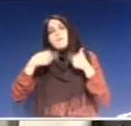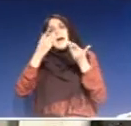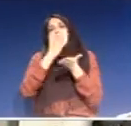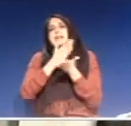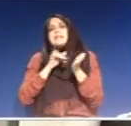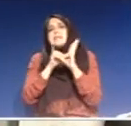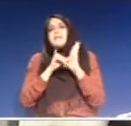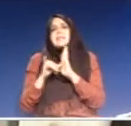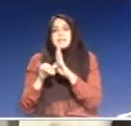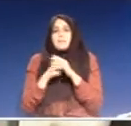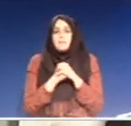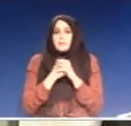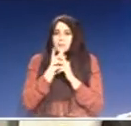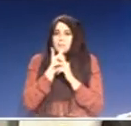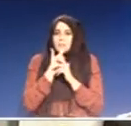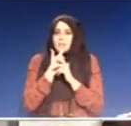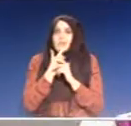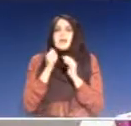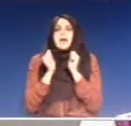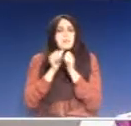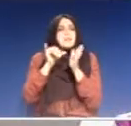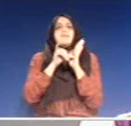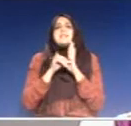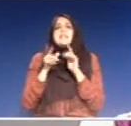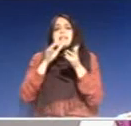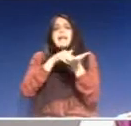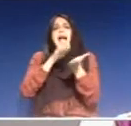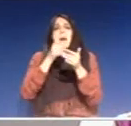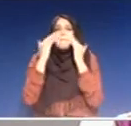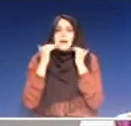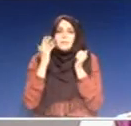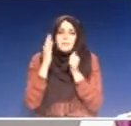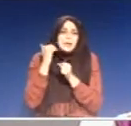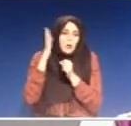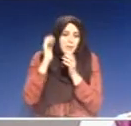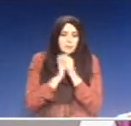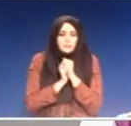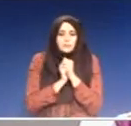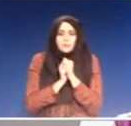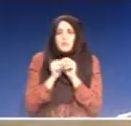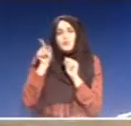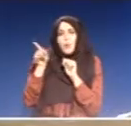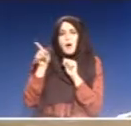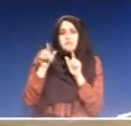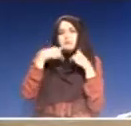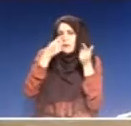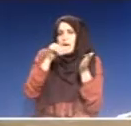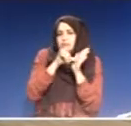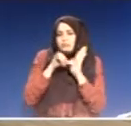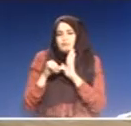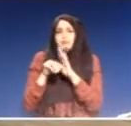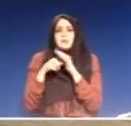الفلاني. طيب. وإذا كان فيه شركاء بين شركاء أو بين ورثة أو بين مهما يكون، ولازم مثلا تحدد